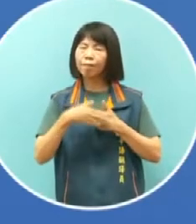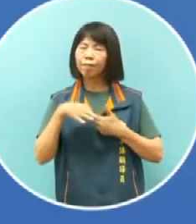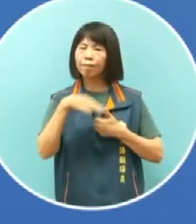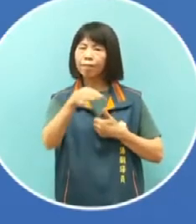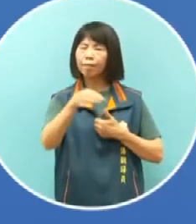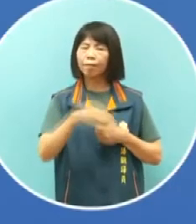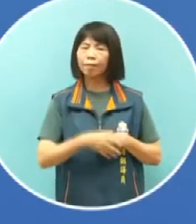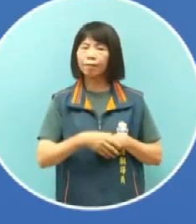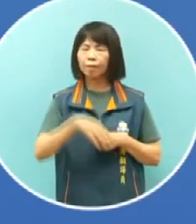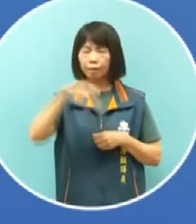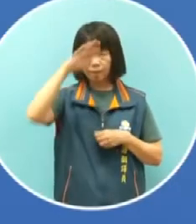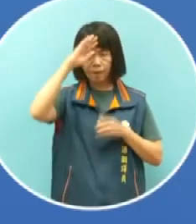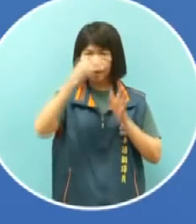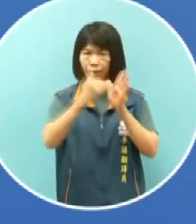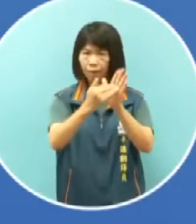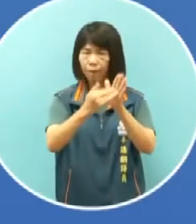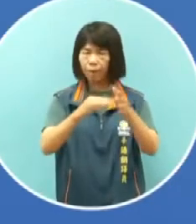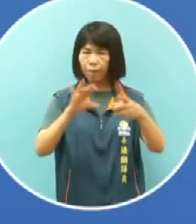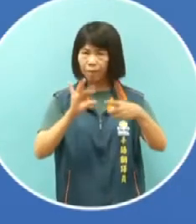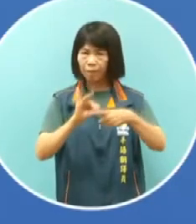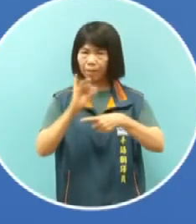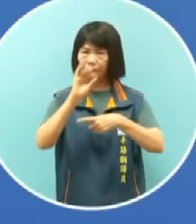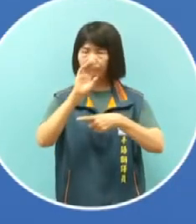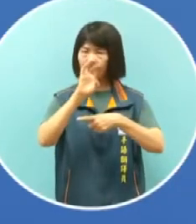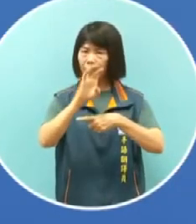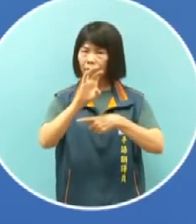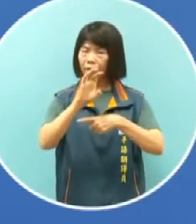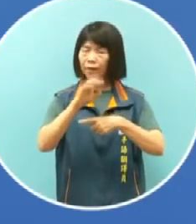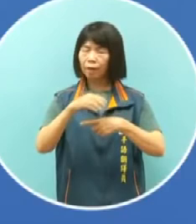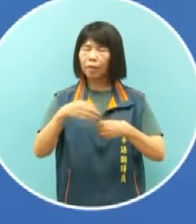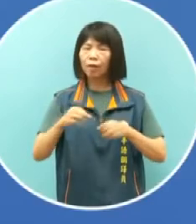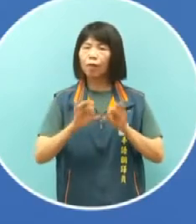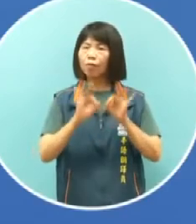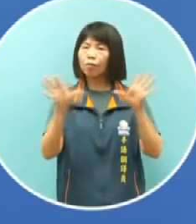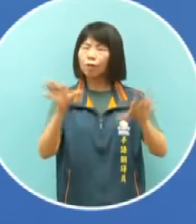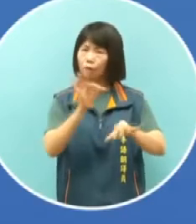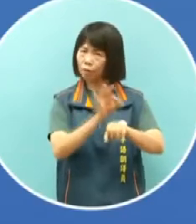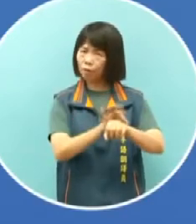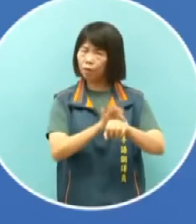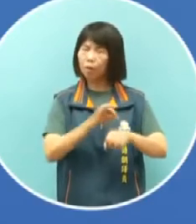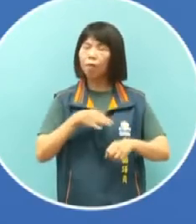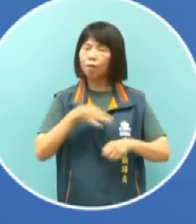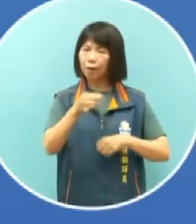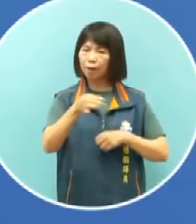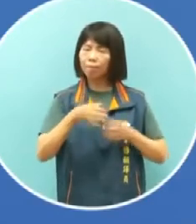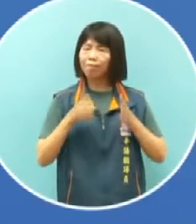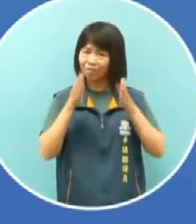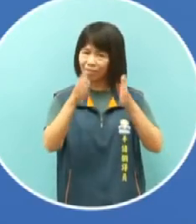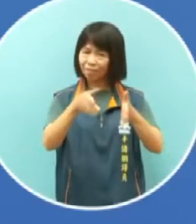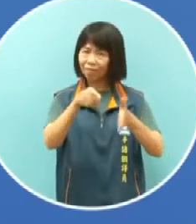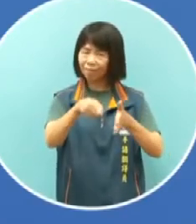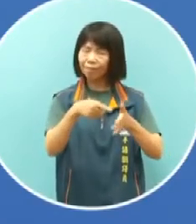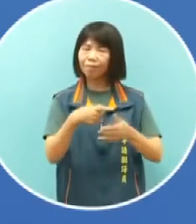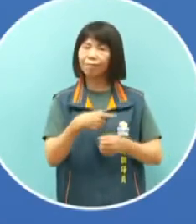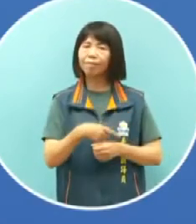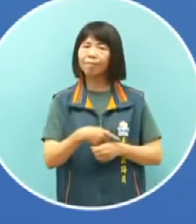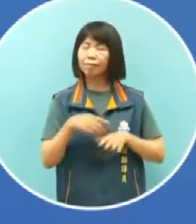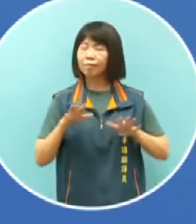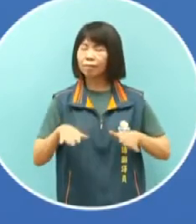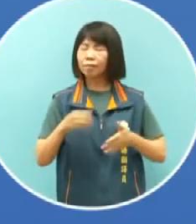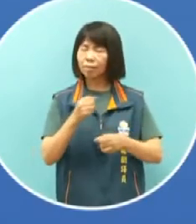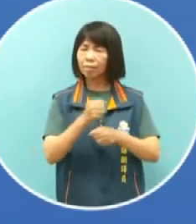的防御率最高的 BNT， 也就是辉瑞来购进，所以这是我们现在要做